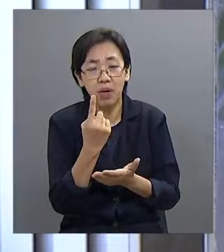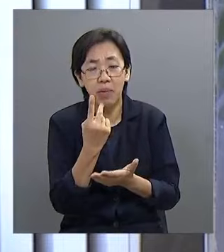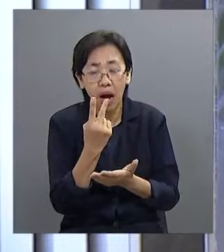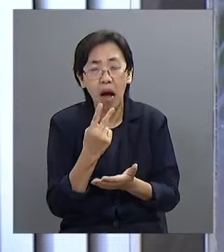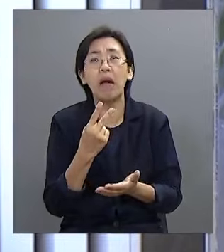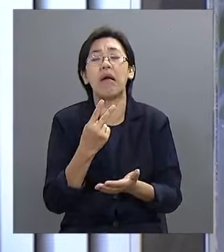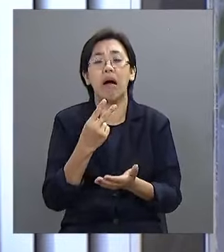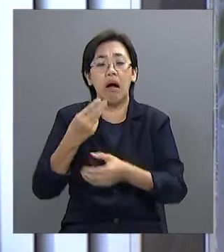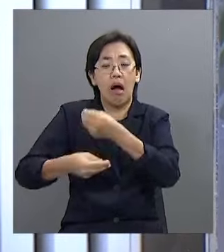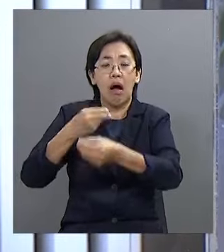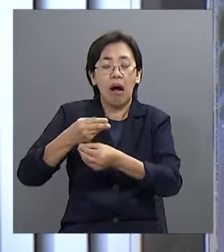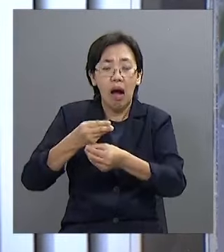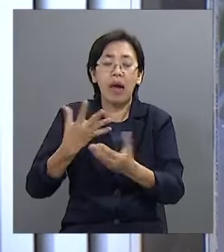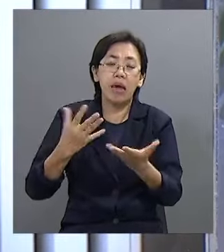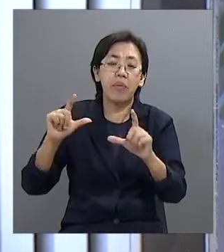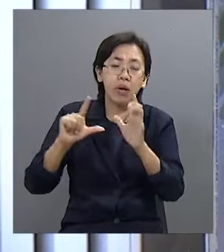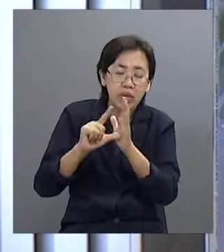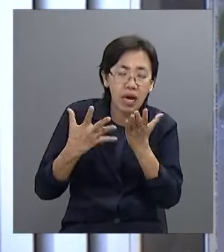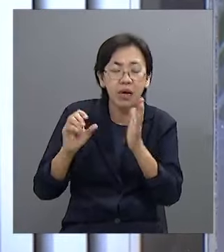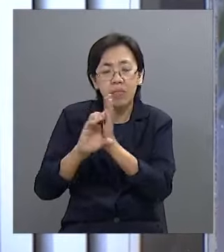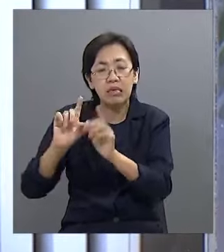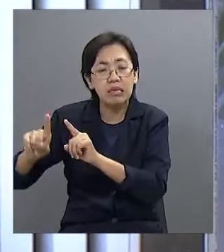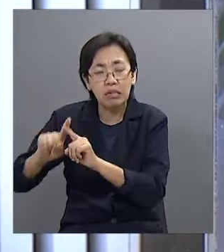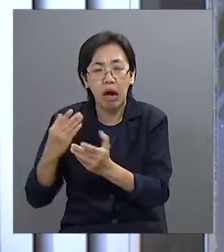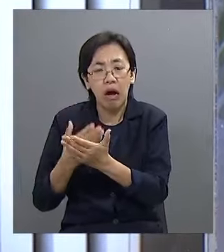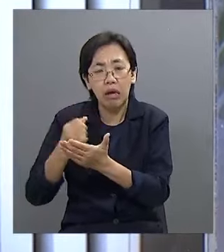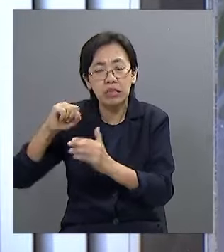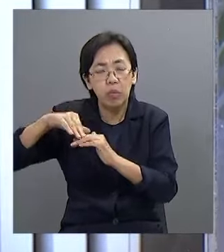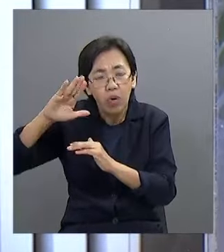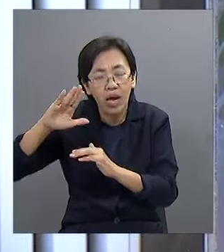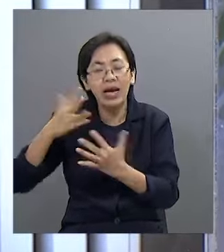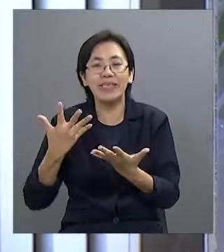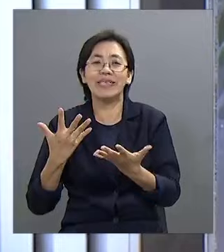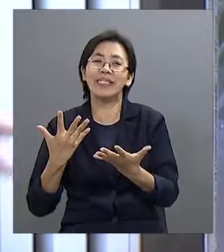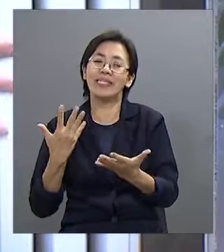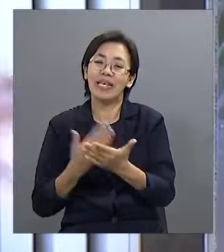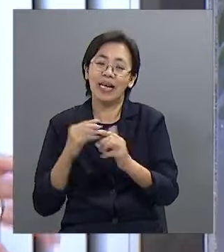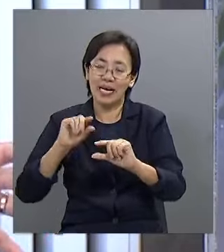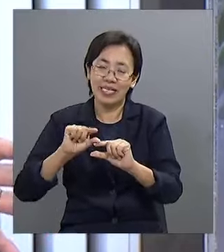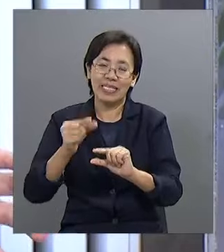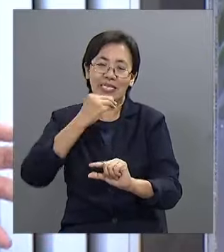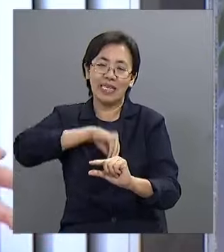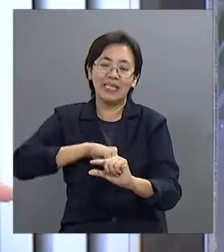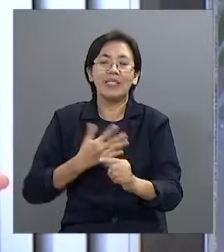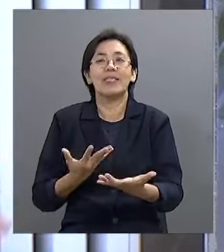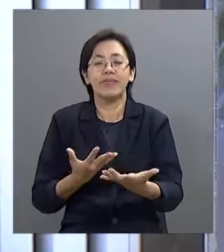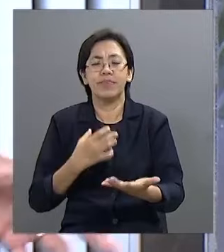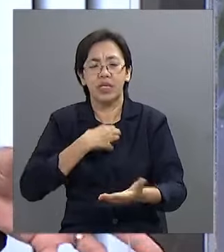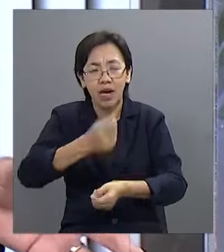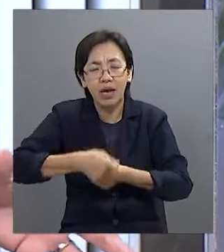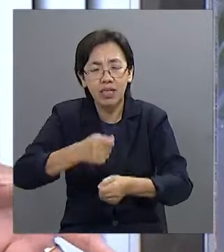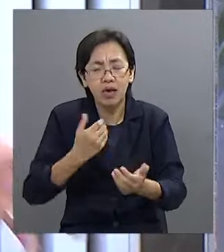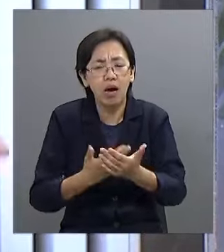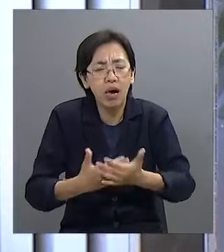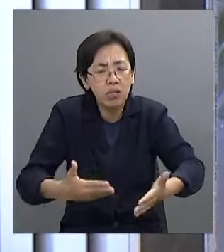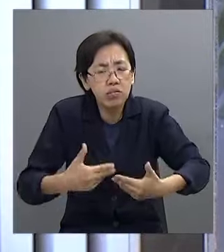าทระหว่างทางกินส่วนต่างไปมากจริงๆนี่ไงเขาถึงต้องเข้ามาช่วยกันนะหน่วยงานที่เราได้เล่าไปเนี่ยคือต้องทำให้เกษตรกรเนี่ยนะทำการตลาดเอง